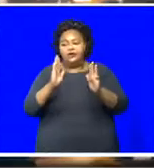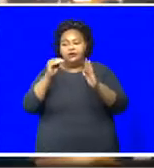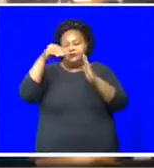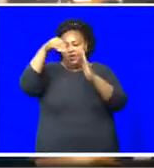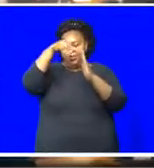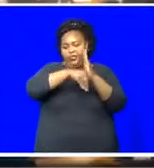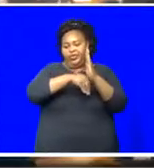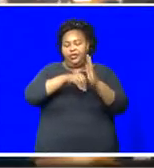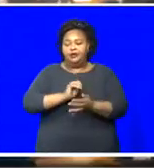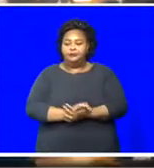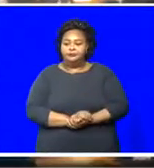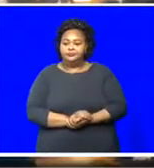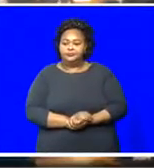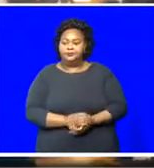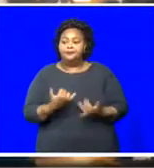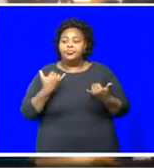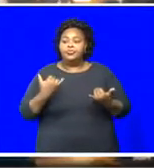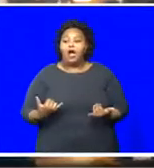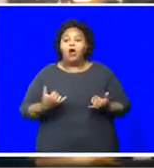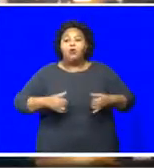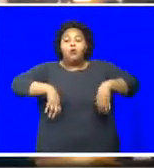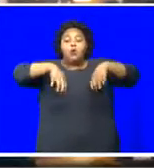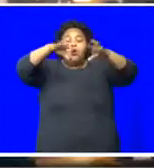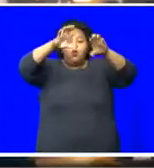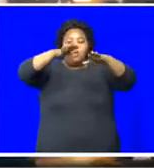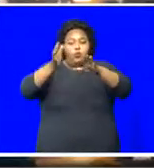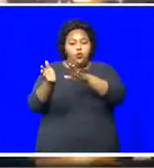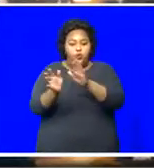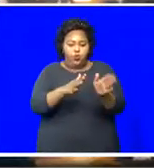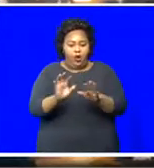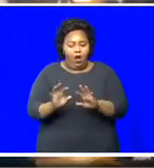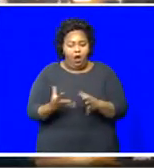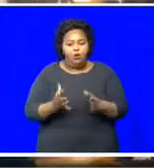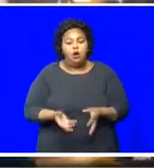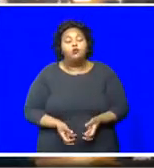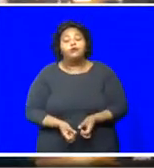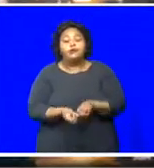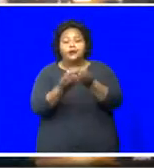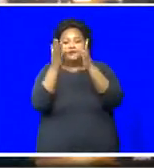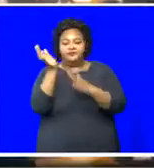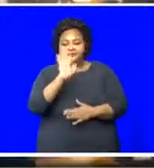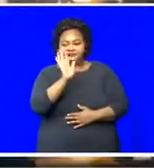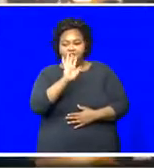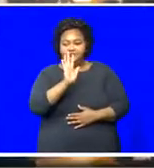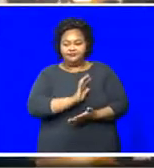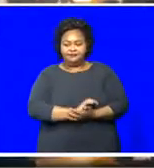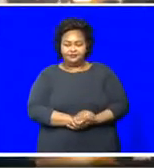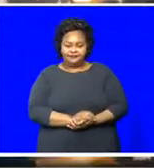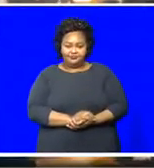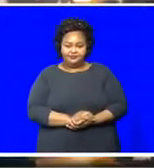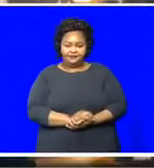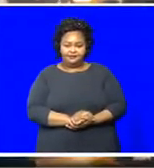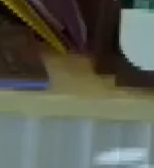2019. Siyabonga kakhulu ke kuhlala nathi sakuthula tona leti talo mohla umbiko wesimaselitulo utawulandzela busuku bakho abebuhle usale kahle.